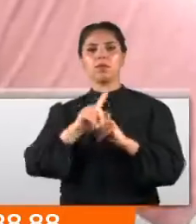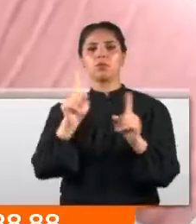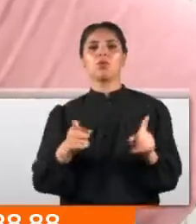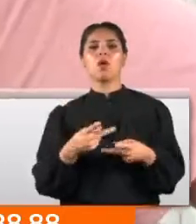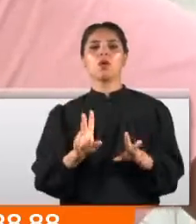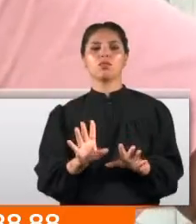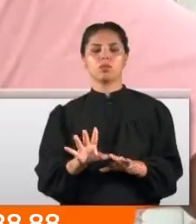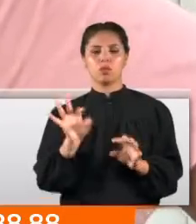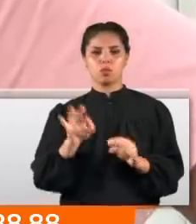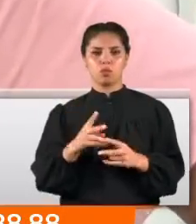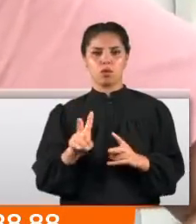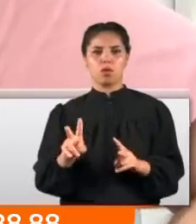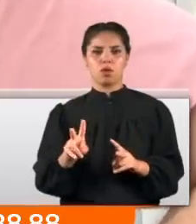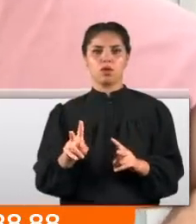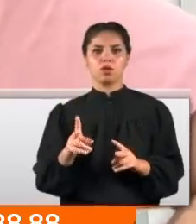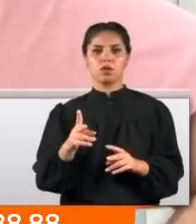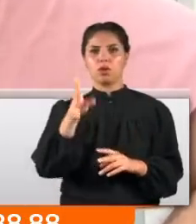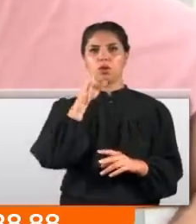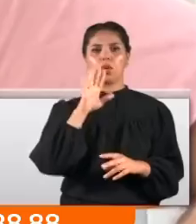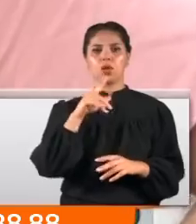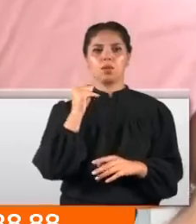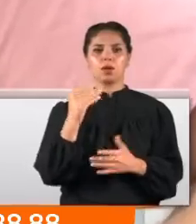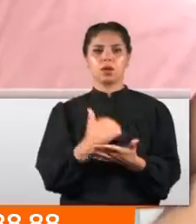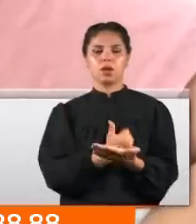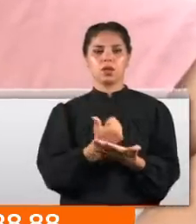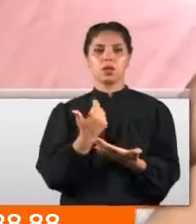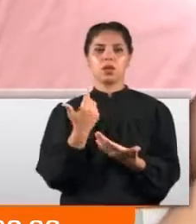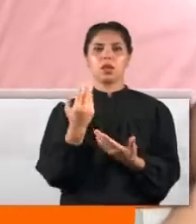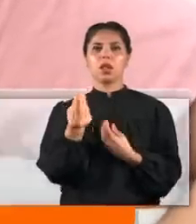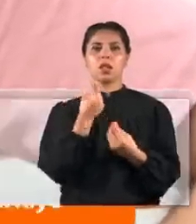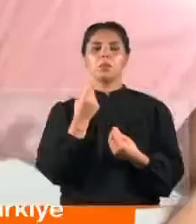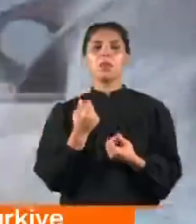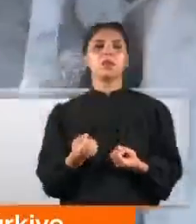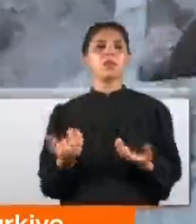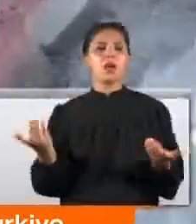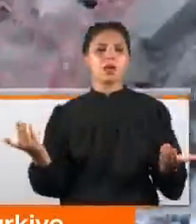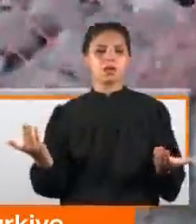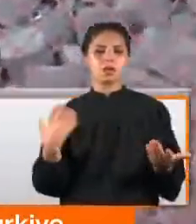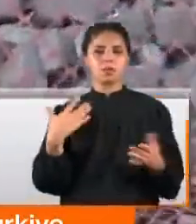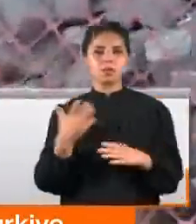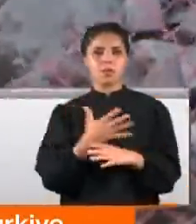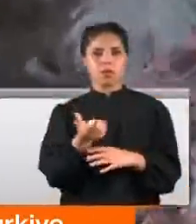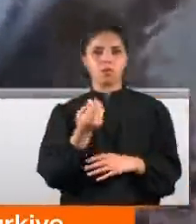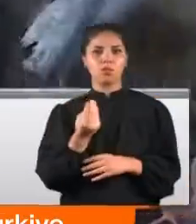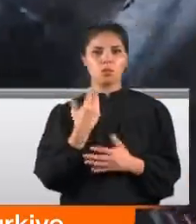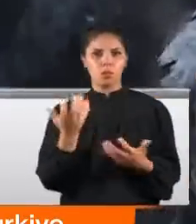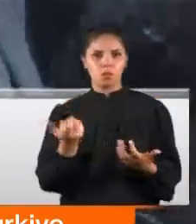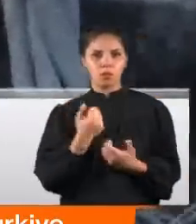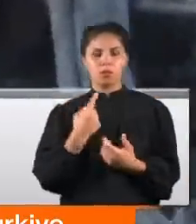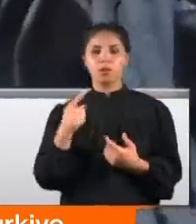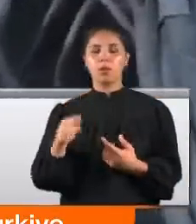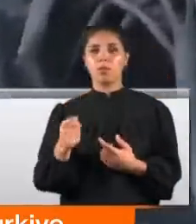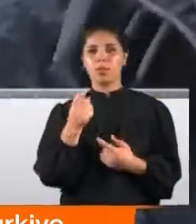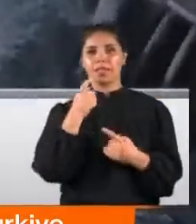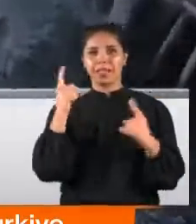Bugün açtık dükkanı. Daha yaptığımız iş 400 lira para. Yediğimiz içtiğimiz parasını bile karşılamıyor. Biz mal aldık, borca girdik. Bütün sene bu